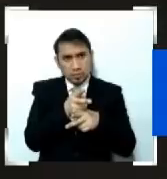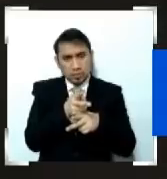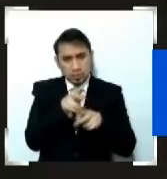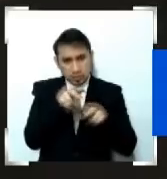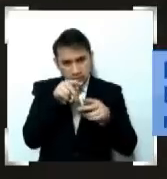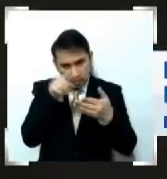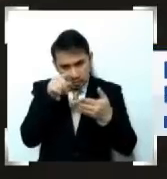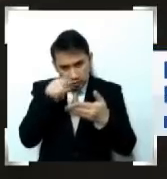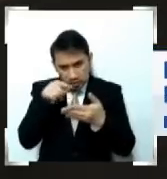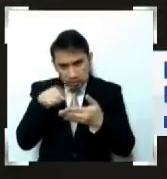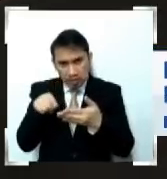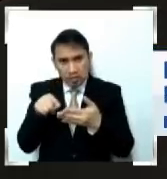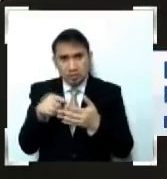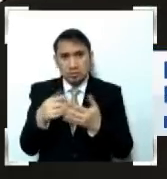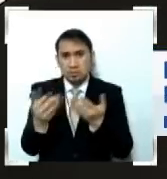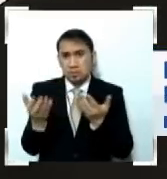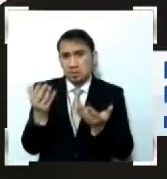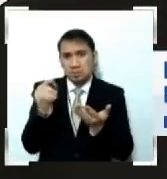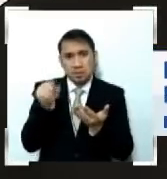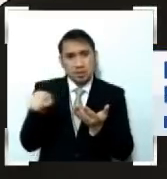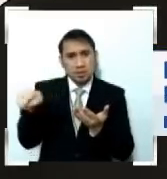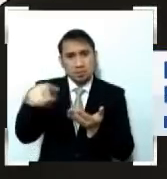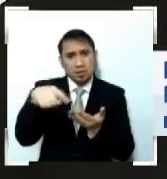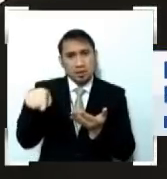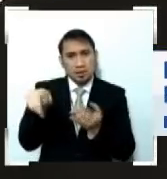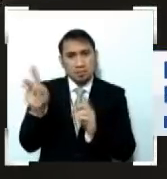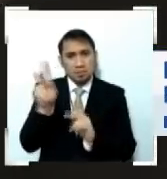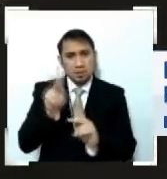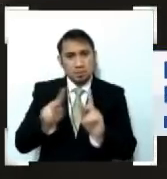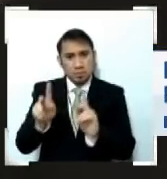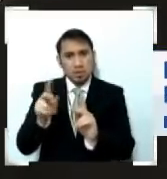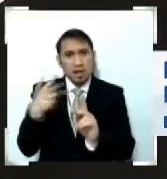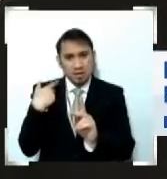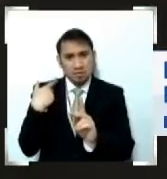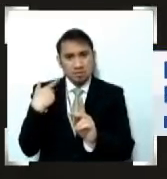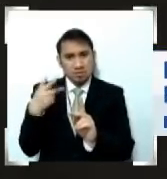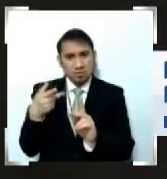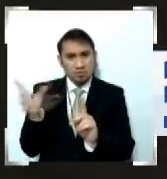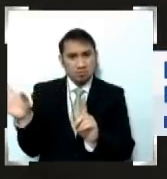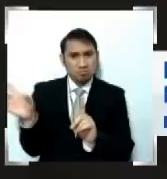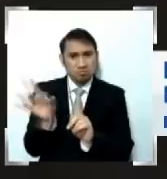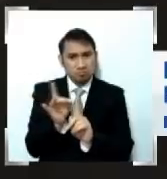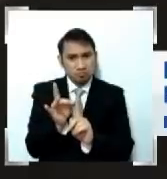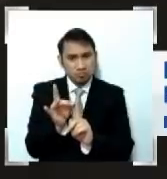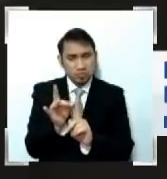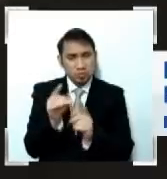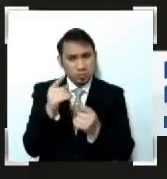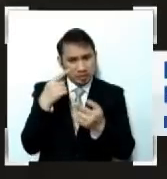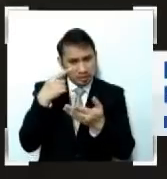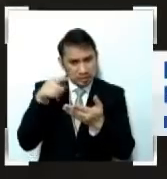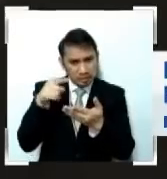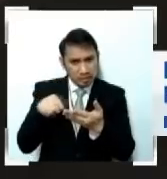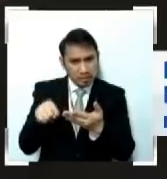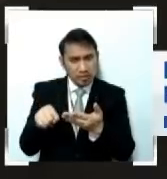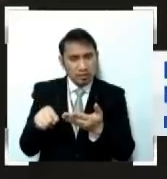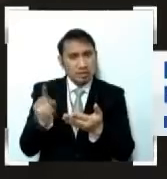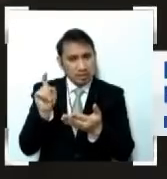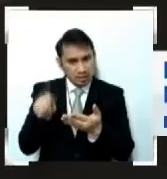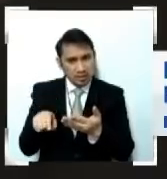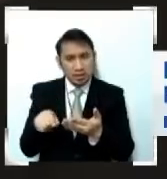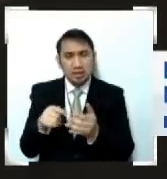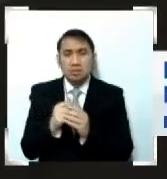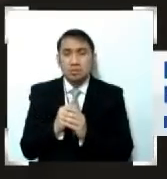possible na exposed doon sa gathering kahapon. And then by Monday, that's